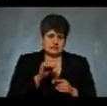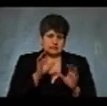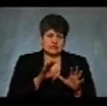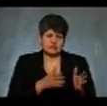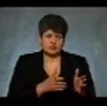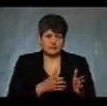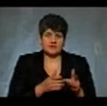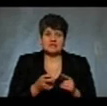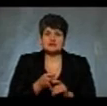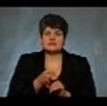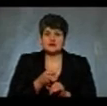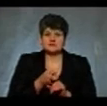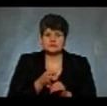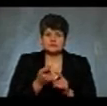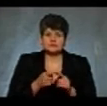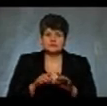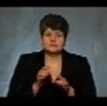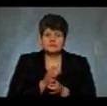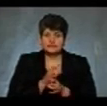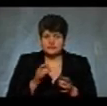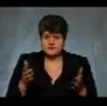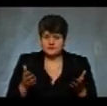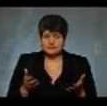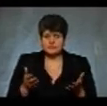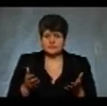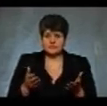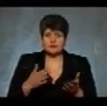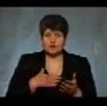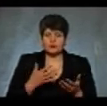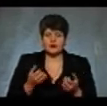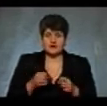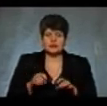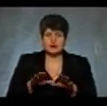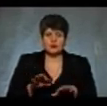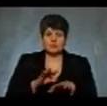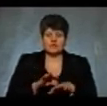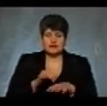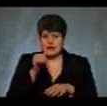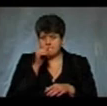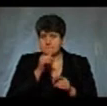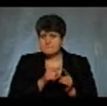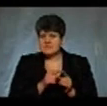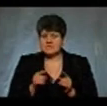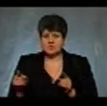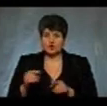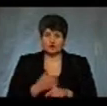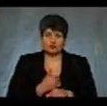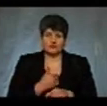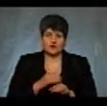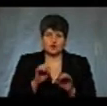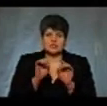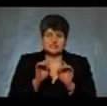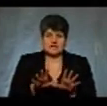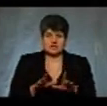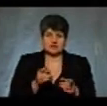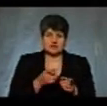В зв'язку з цими вибухами мною прийнято рішення про проведення місячника добровільної здачі